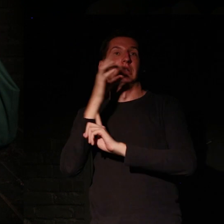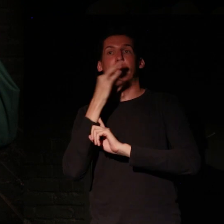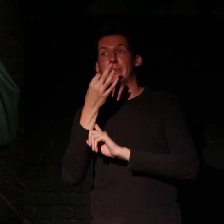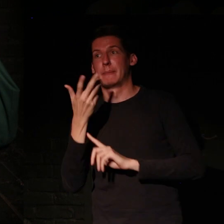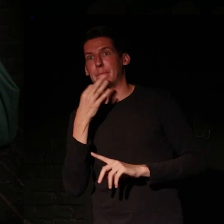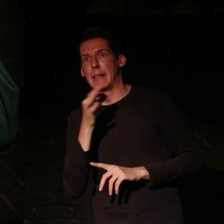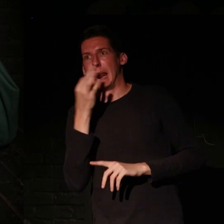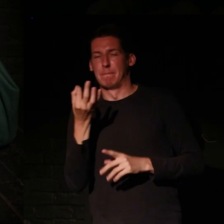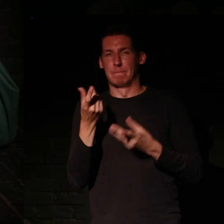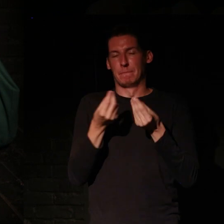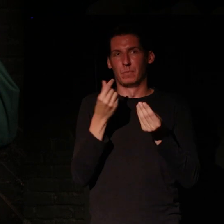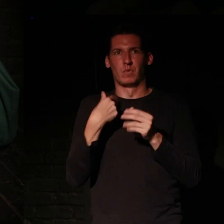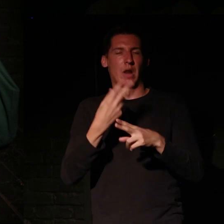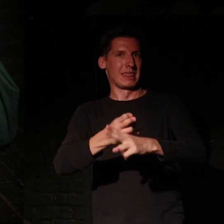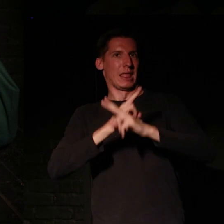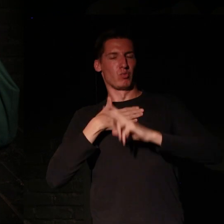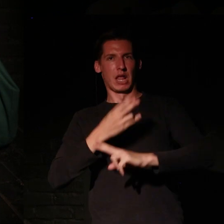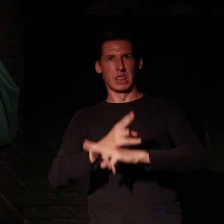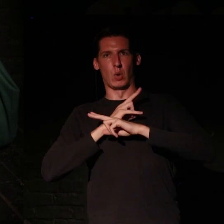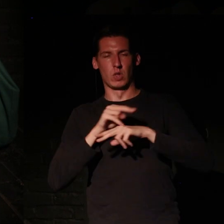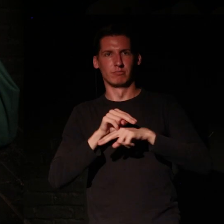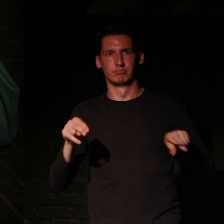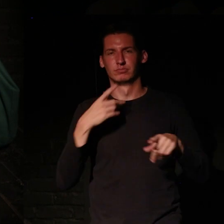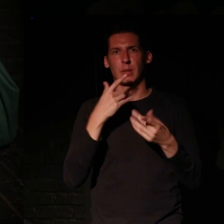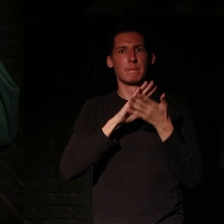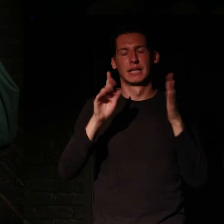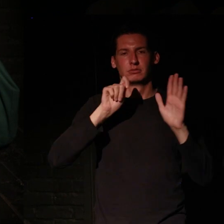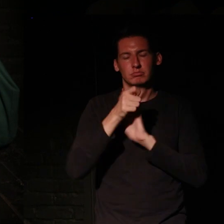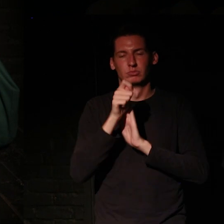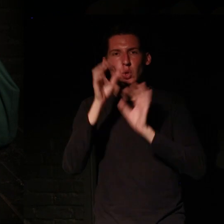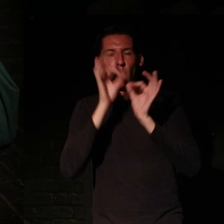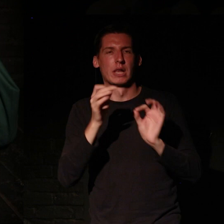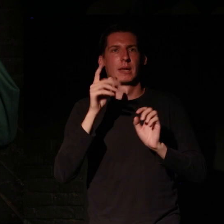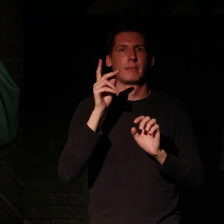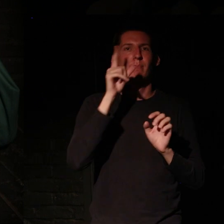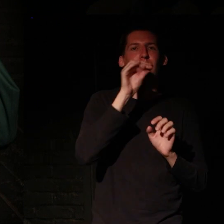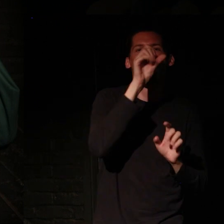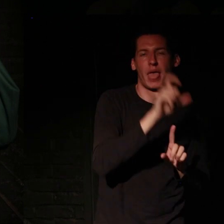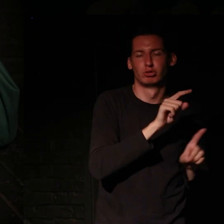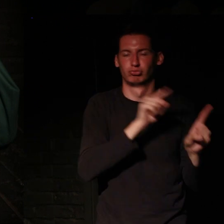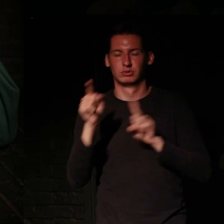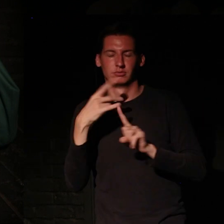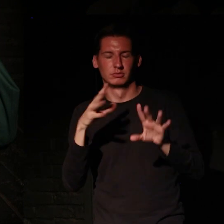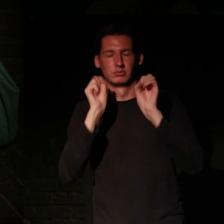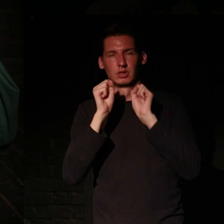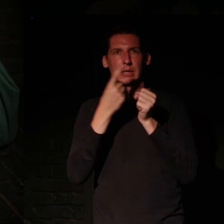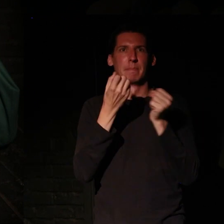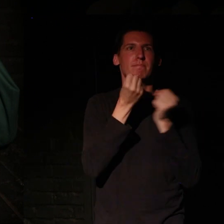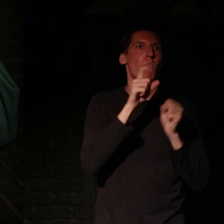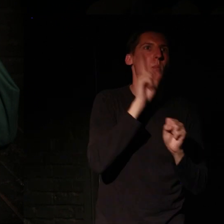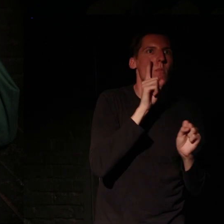jeszcze bardziej neutralne i nie niosłoby ze sobą wyobrażeń tak